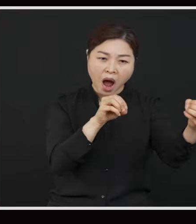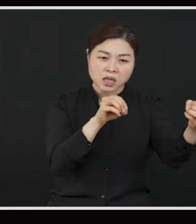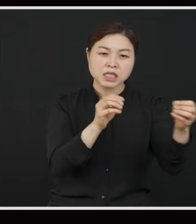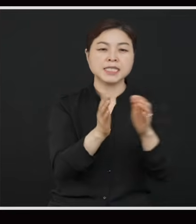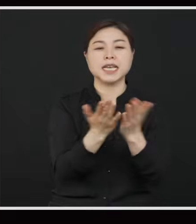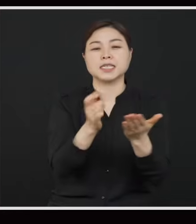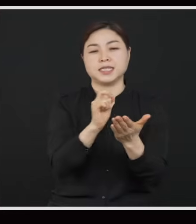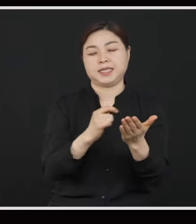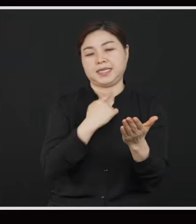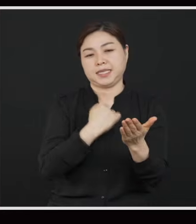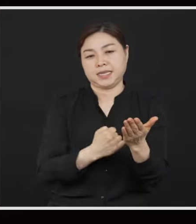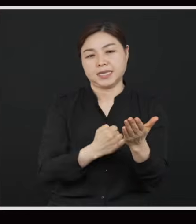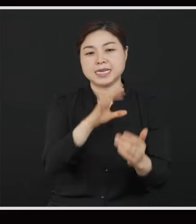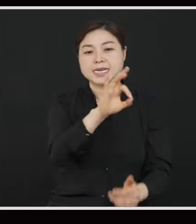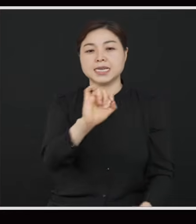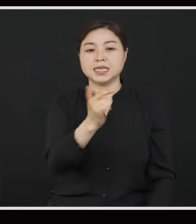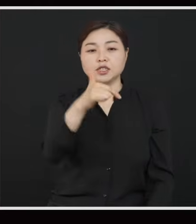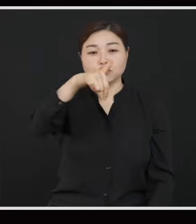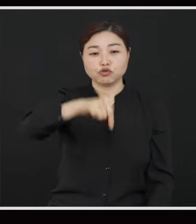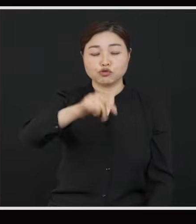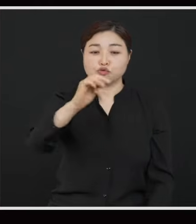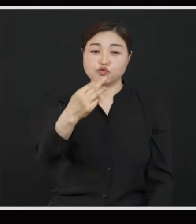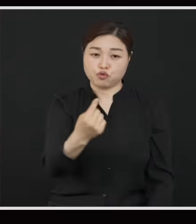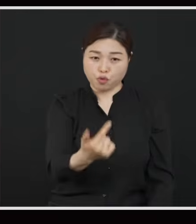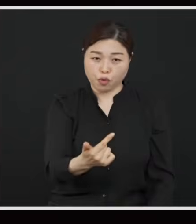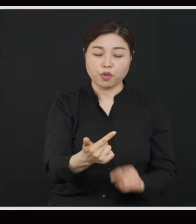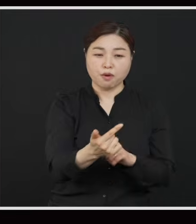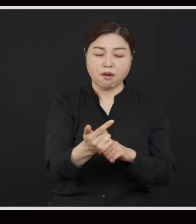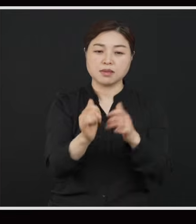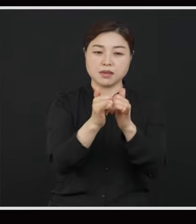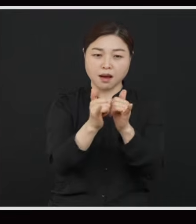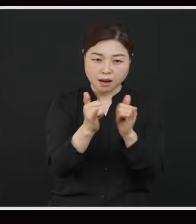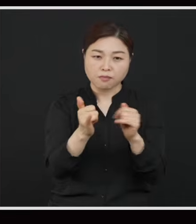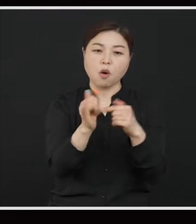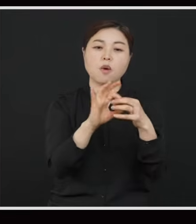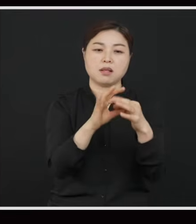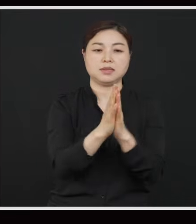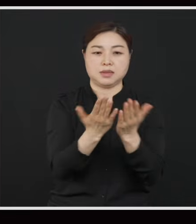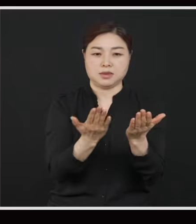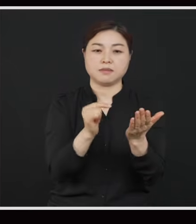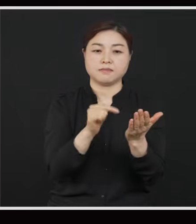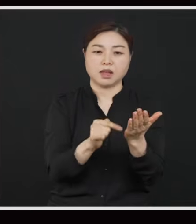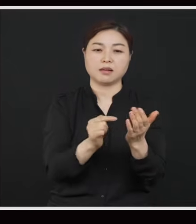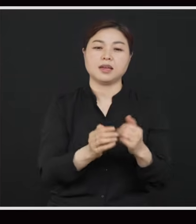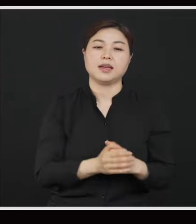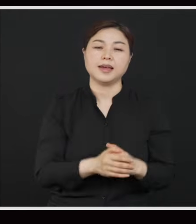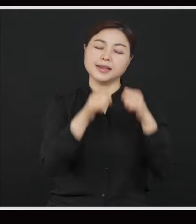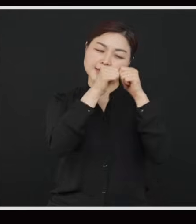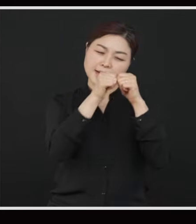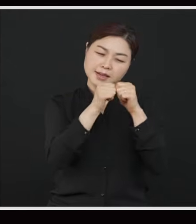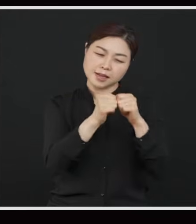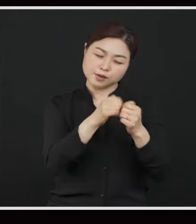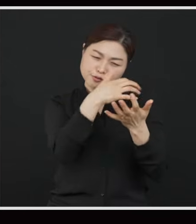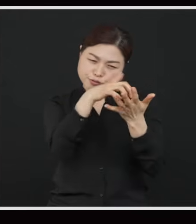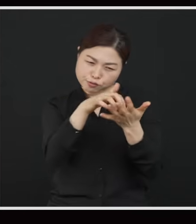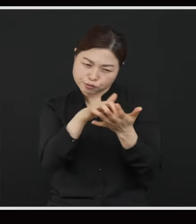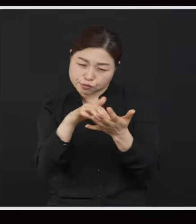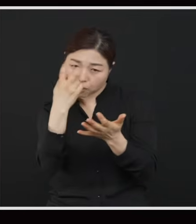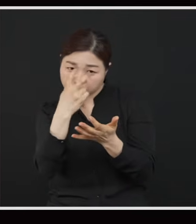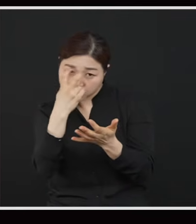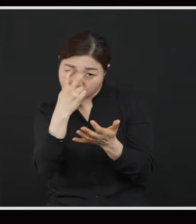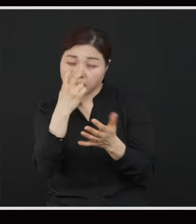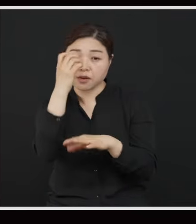일으키는 책을 썼어요. 인구론이라는 책이죠. 거기에서 이 사람이 자세히 여러 가지 통계를